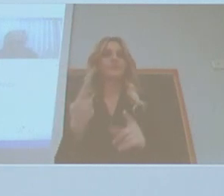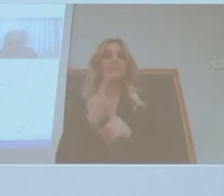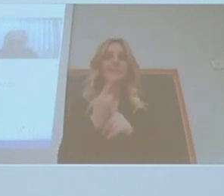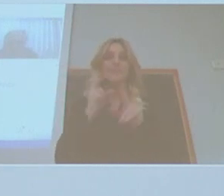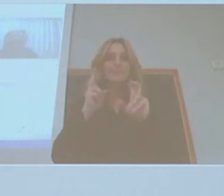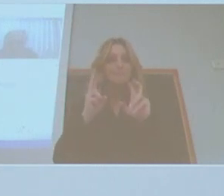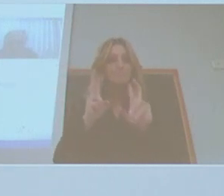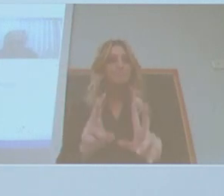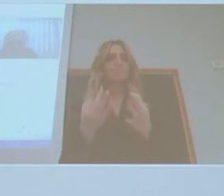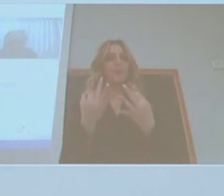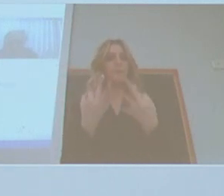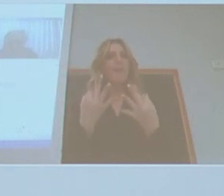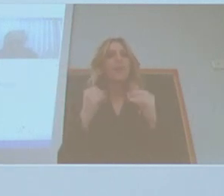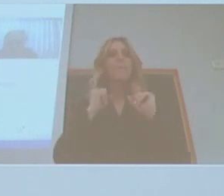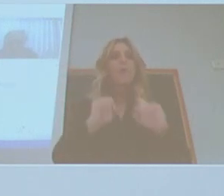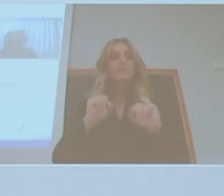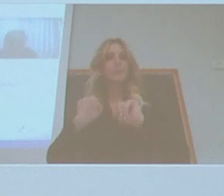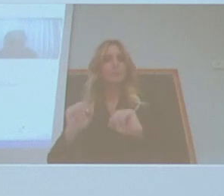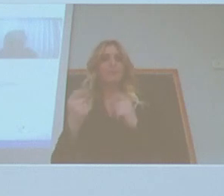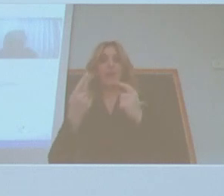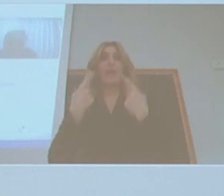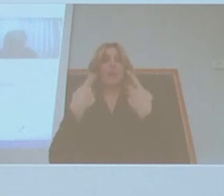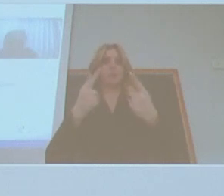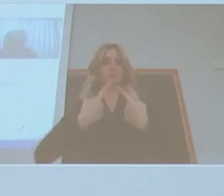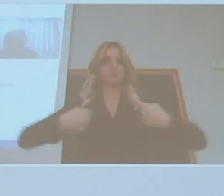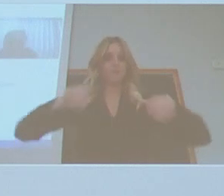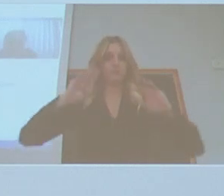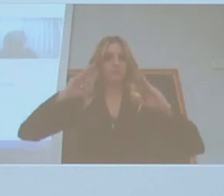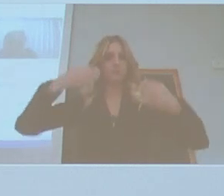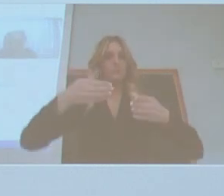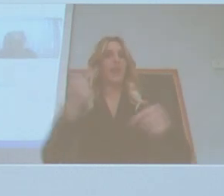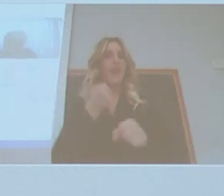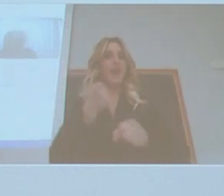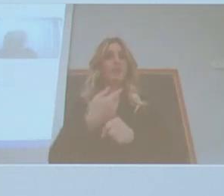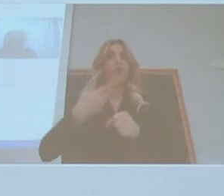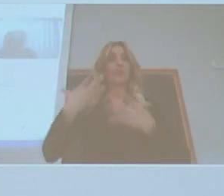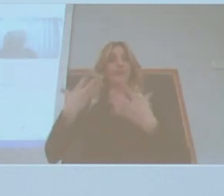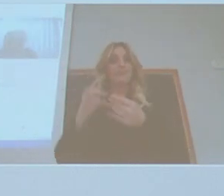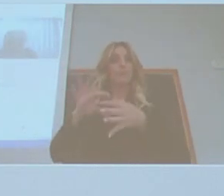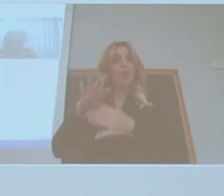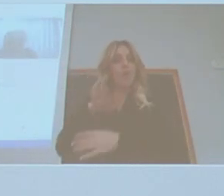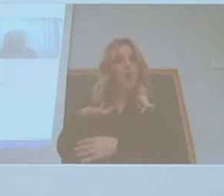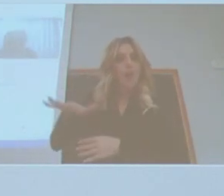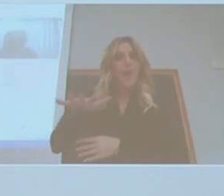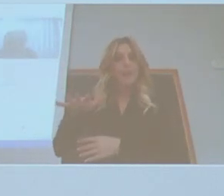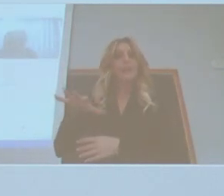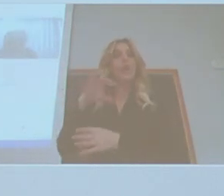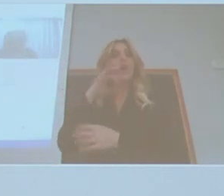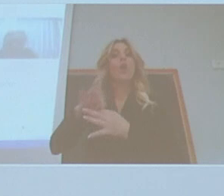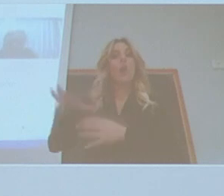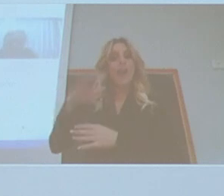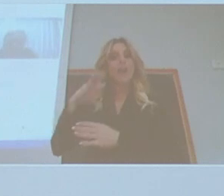analizzata in tutte le sue possibilità, e questo è il compito che noi ci proponiamo di fare e che i miei colleghi con molta energia e con